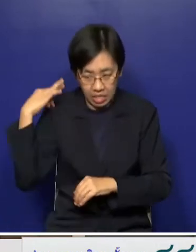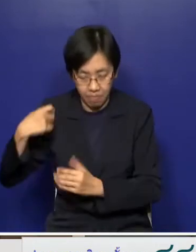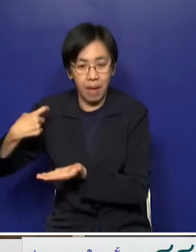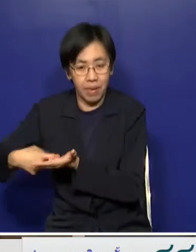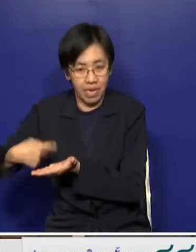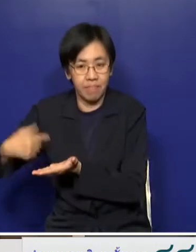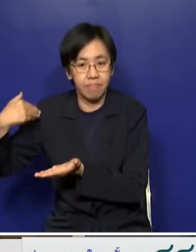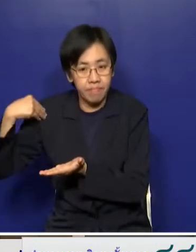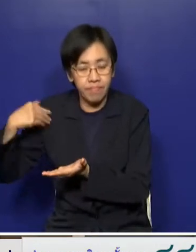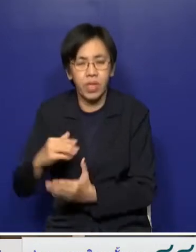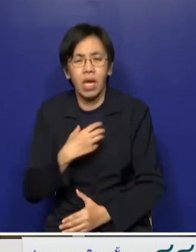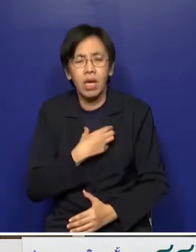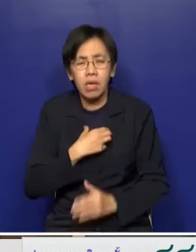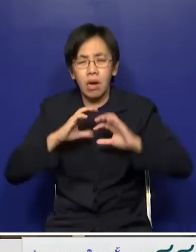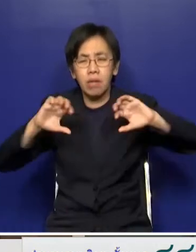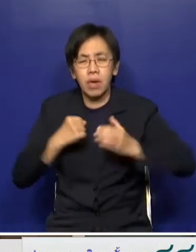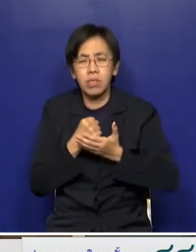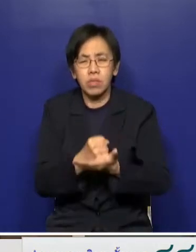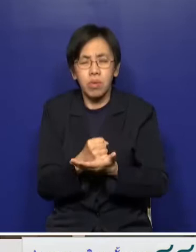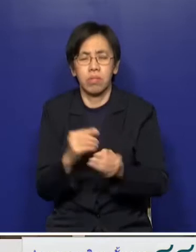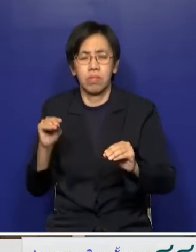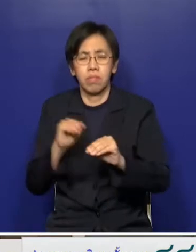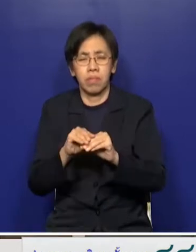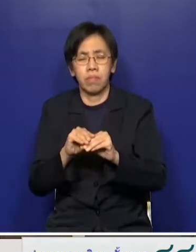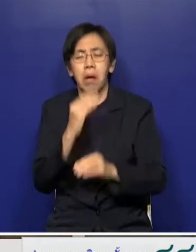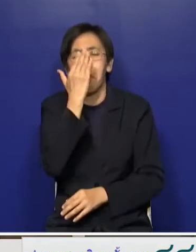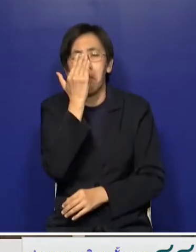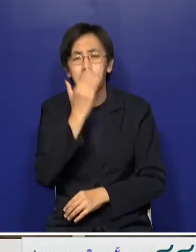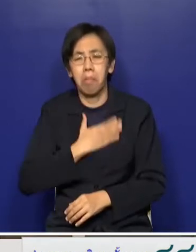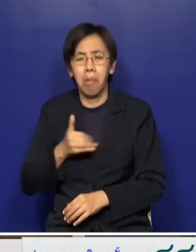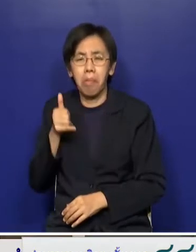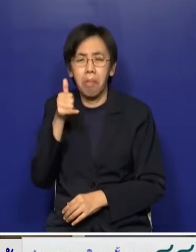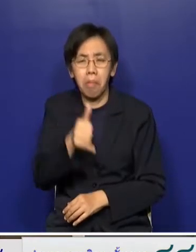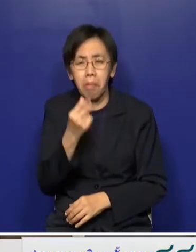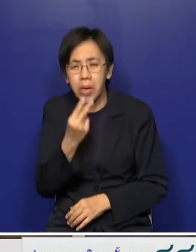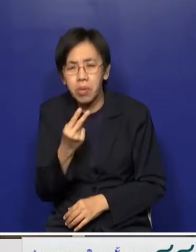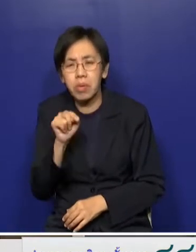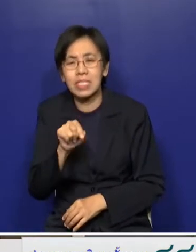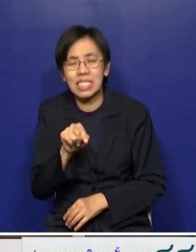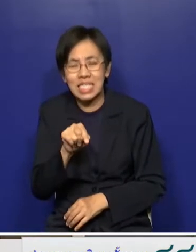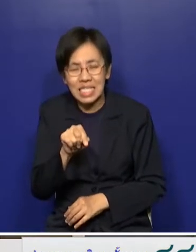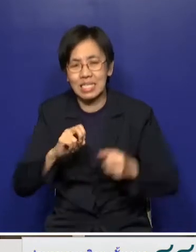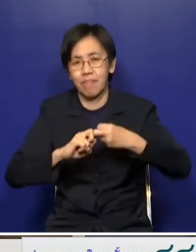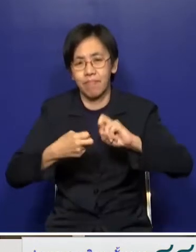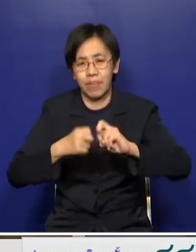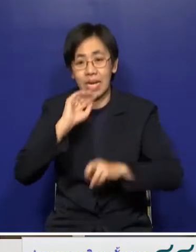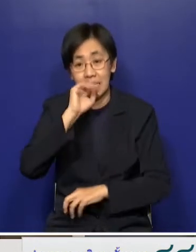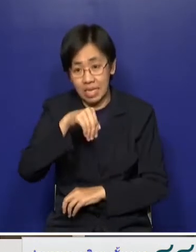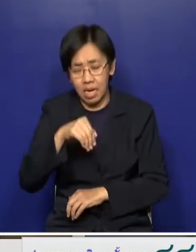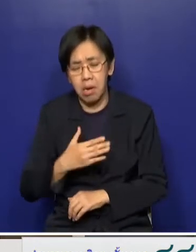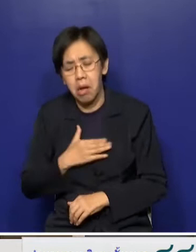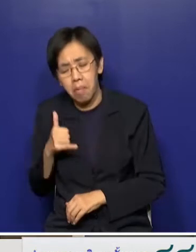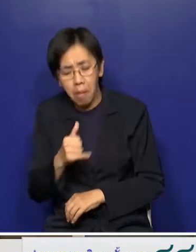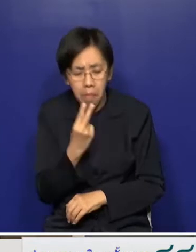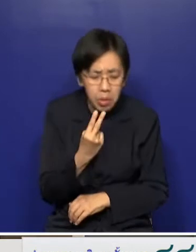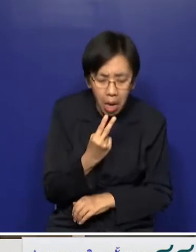ให้มีการสนับสนุนจากภาครัฐมากกว่านี้ตอนผมไปลงพื้นที่ในพื้นที่ภูหลวงหรือพื้นที่ที่มีปัญหาเรื่องช้างป่านั้นทุกค